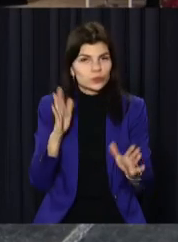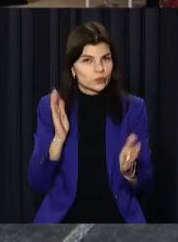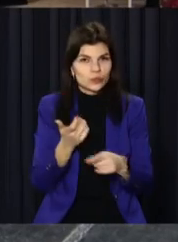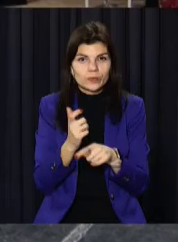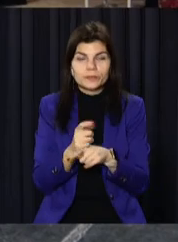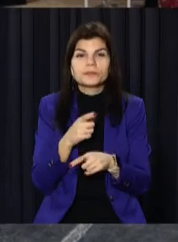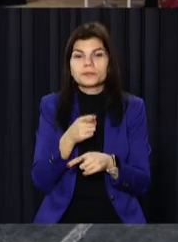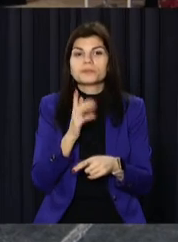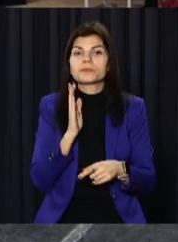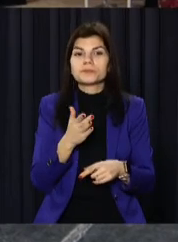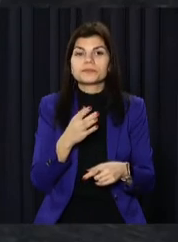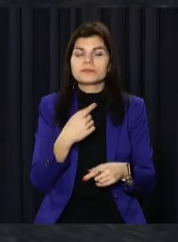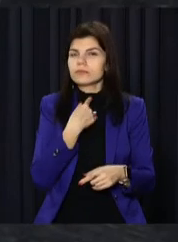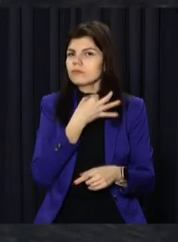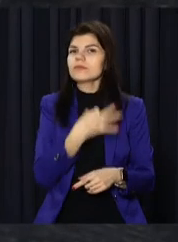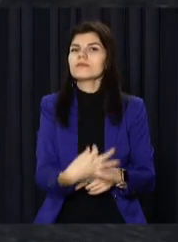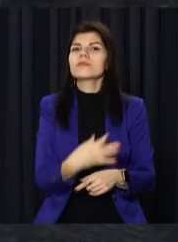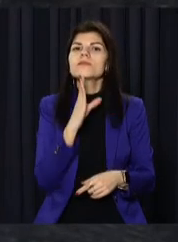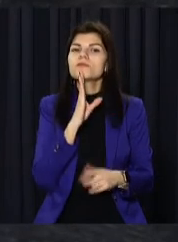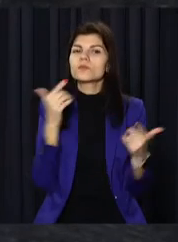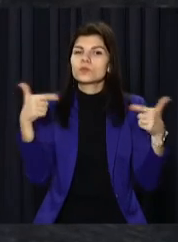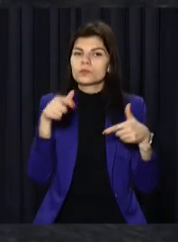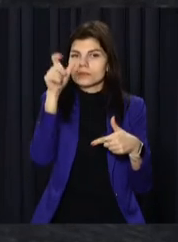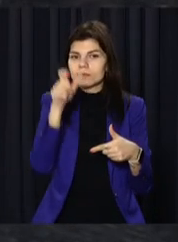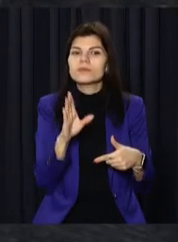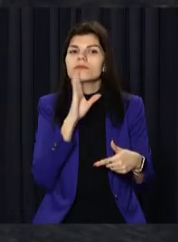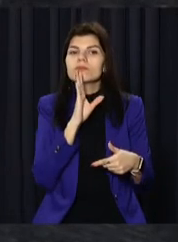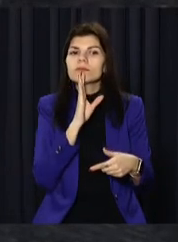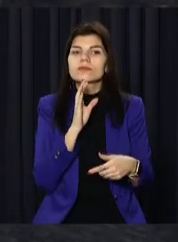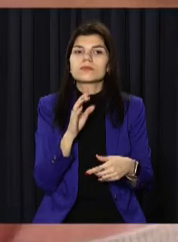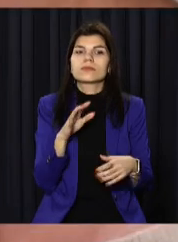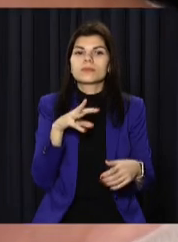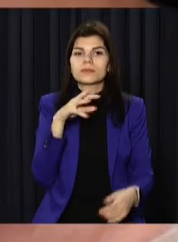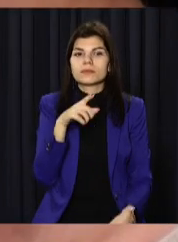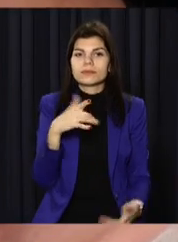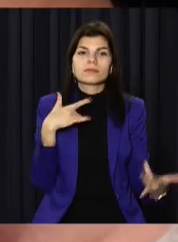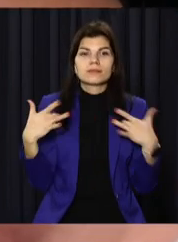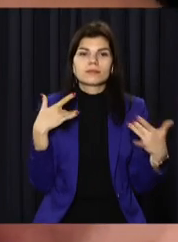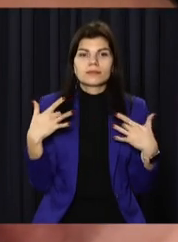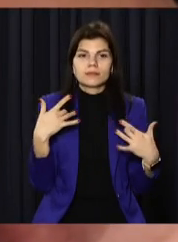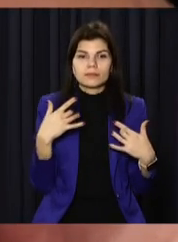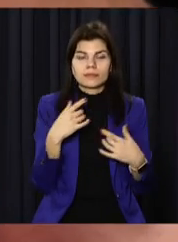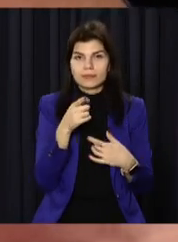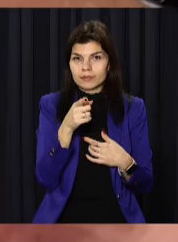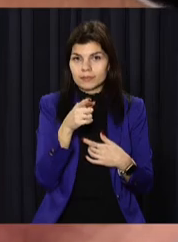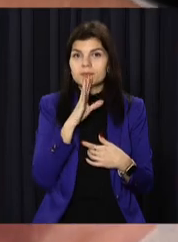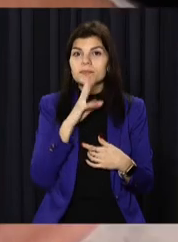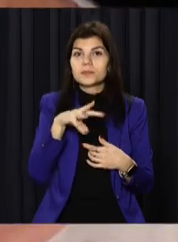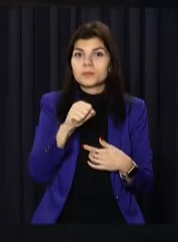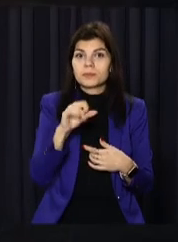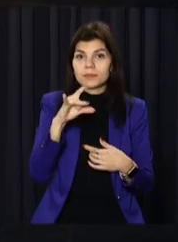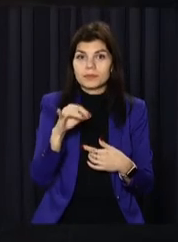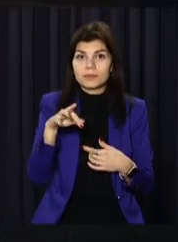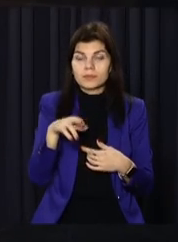Зокрема, чаруватиме своїм сопрано зіркова гостя, оперна діва та солістка Маріїнського театру Марія Максакова. Вона